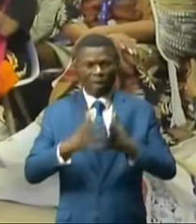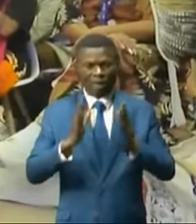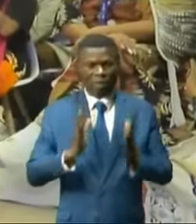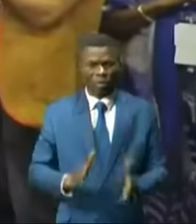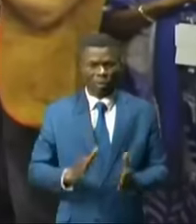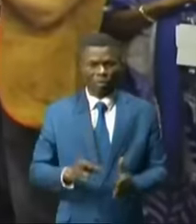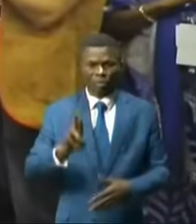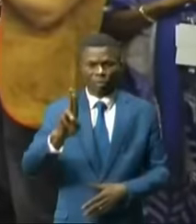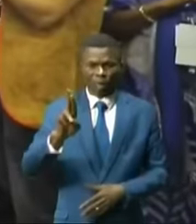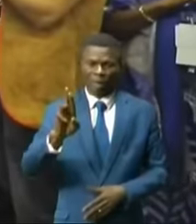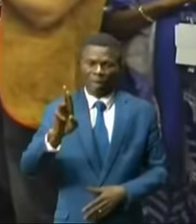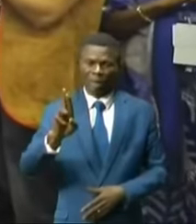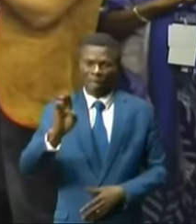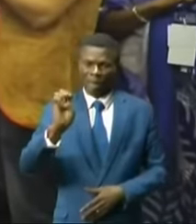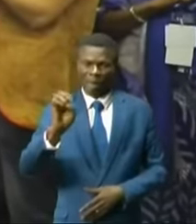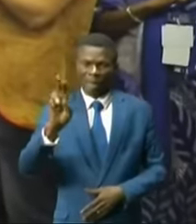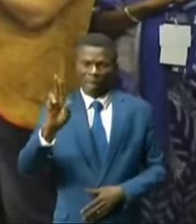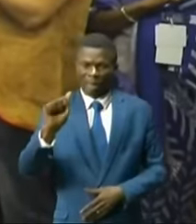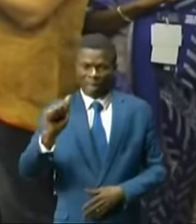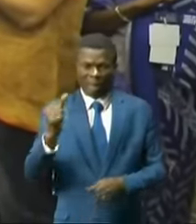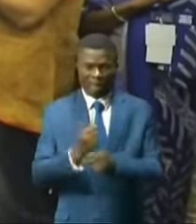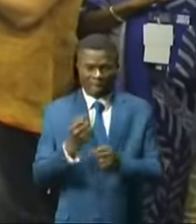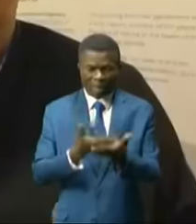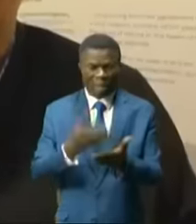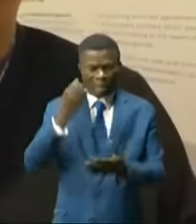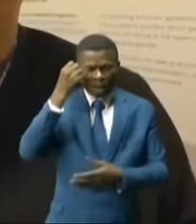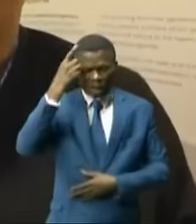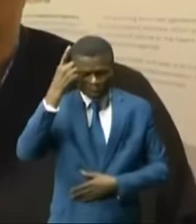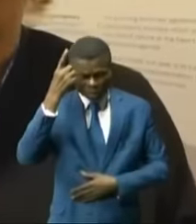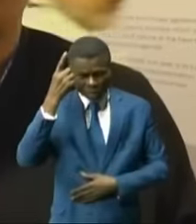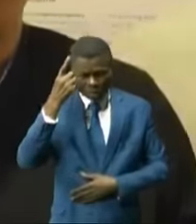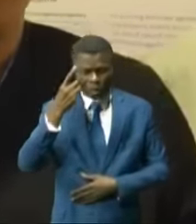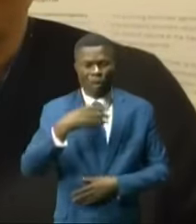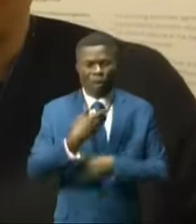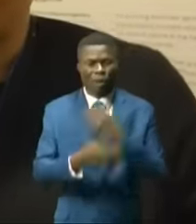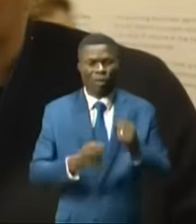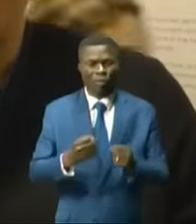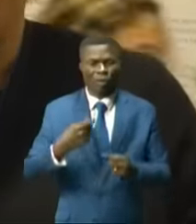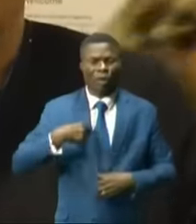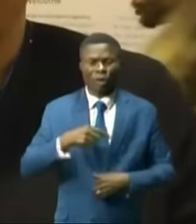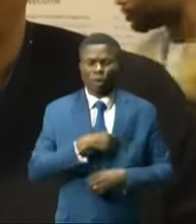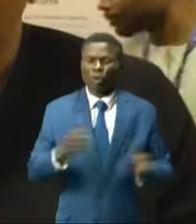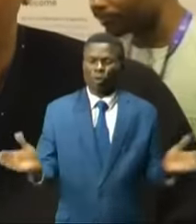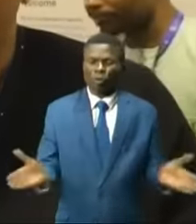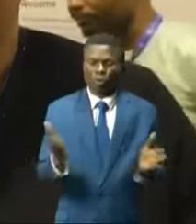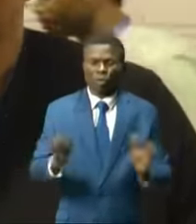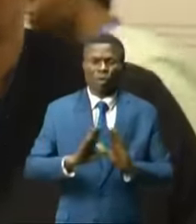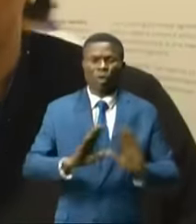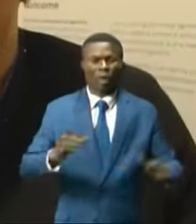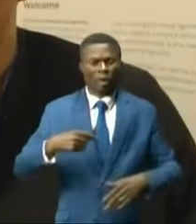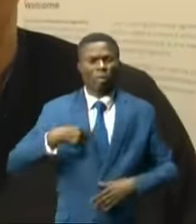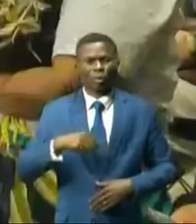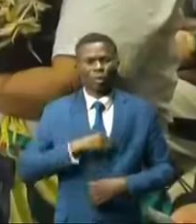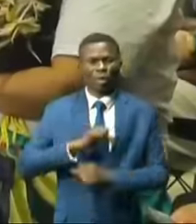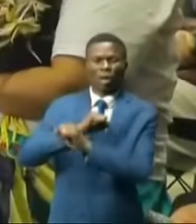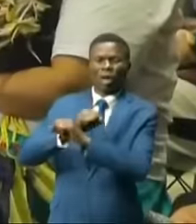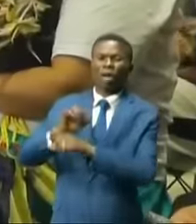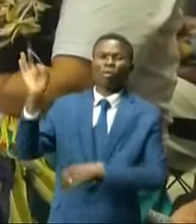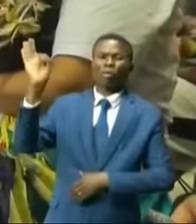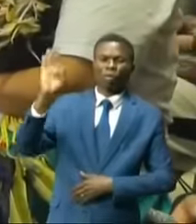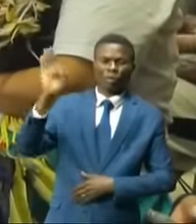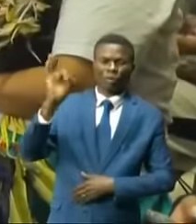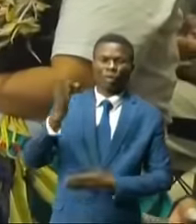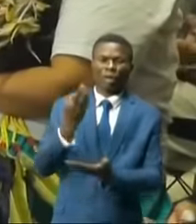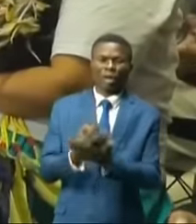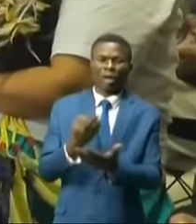ERA qui travaillent avec VVC, ceux-là, ils ont compris, ils ont fait en sorte que nous renforçons notre capacité de protéger les forêts. Le fonds